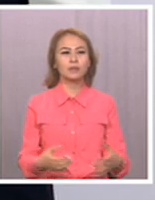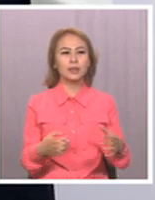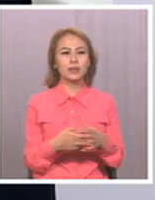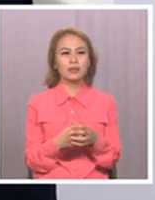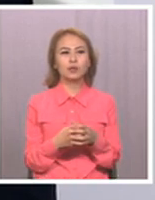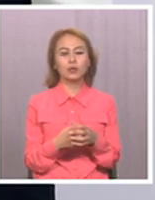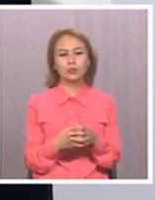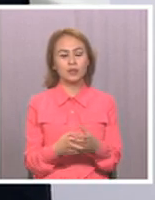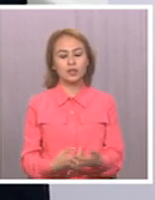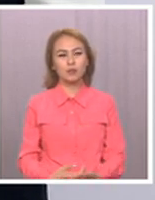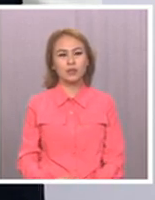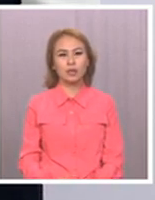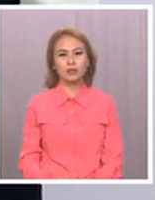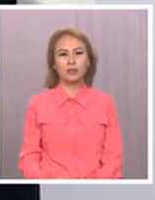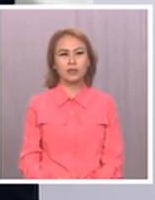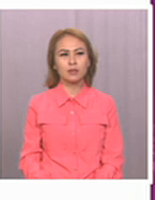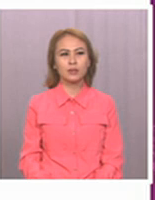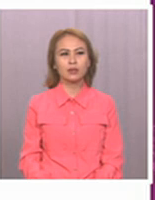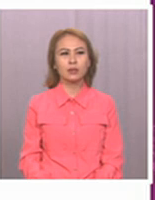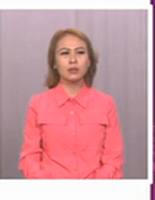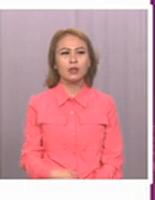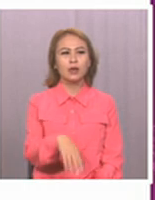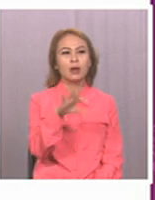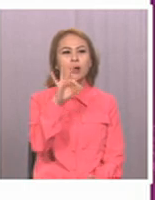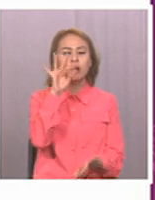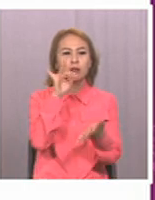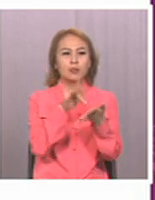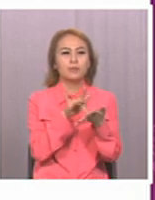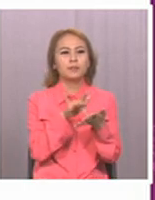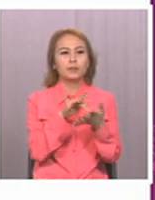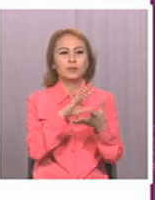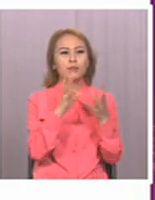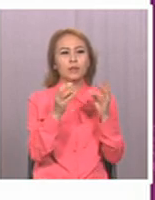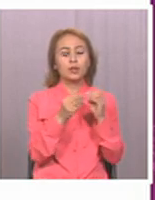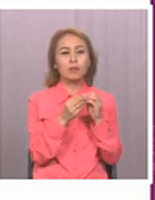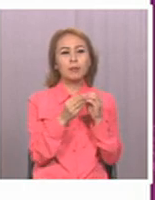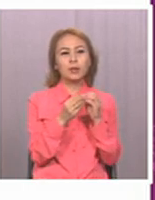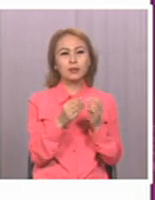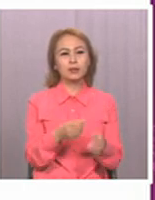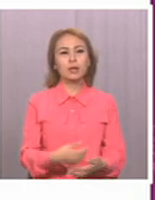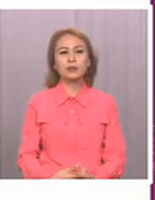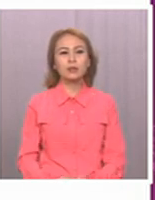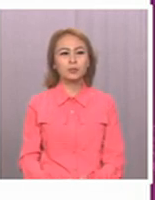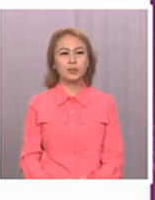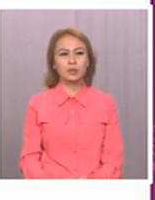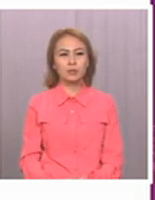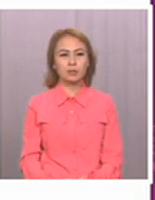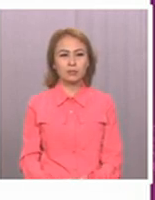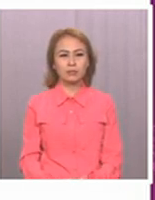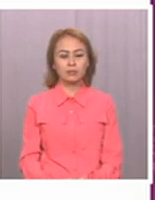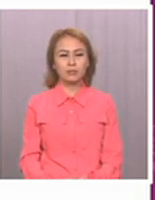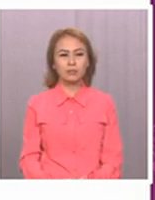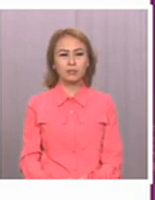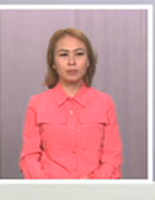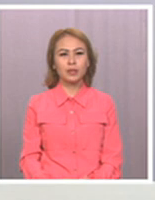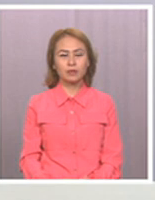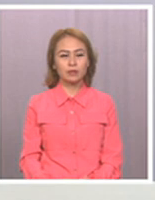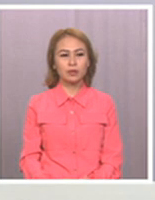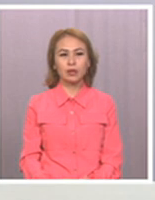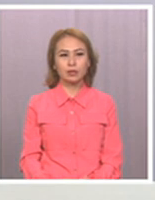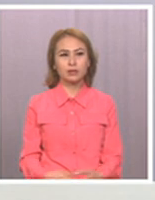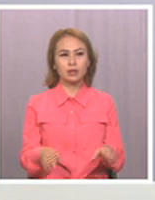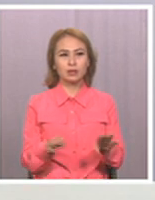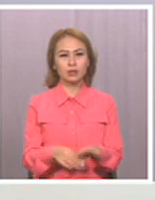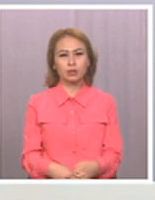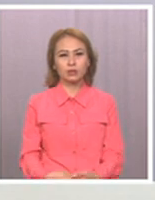Статистикалық сипаттамаларға арифметикалық орта, құлаш, мода және медиана жатады екен.